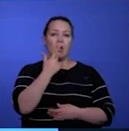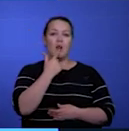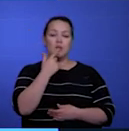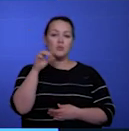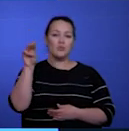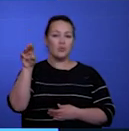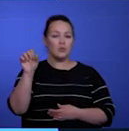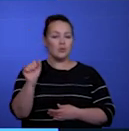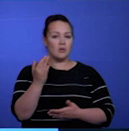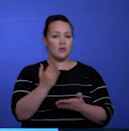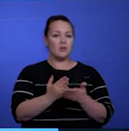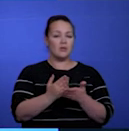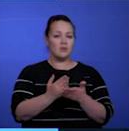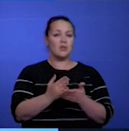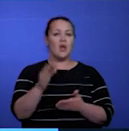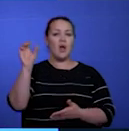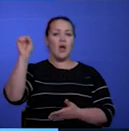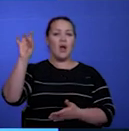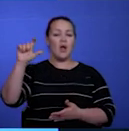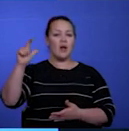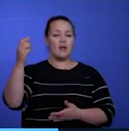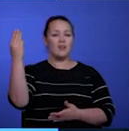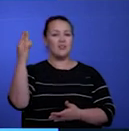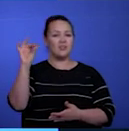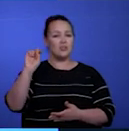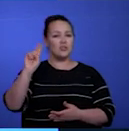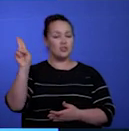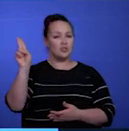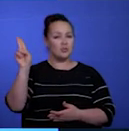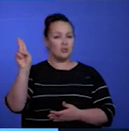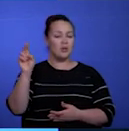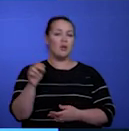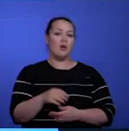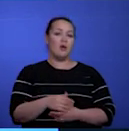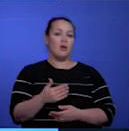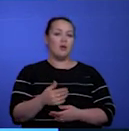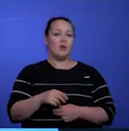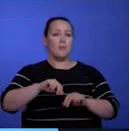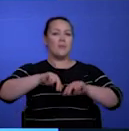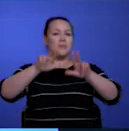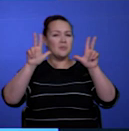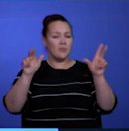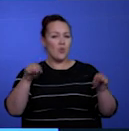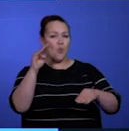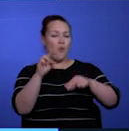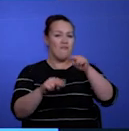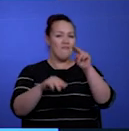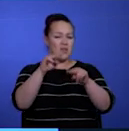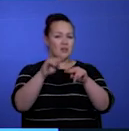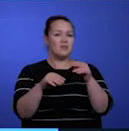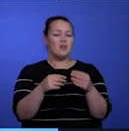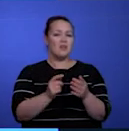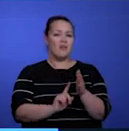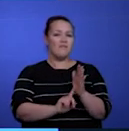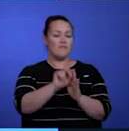есть суффиксе аль и ст-шек который указывает на принадлежность к профессии помните мы говорили с вами об этом у начале